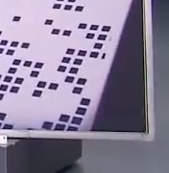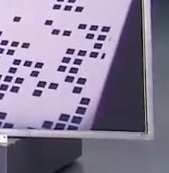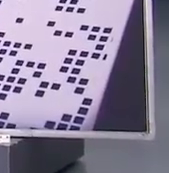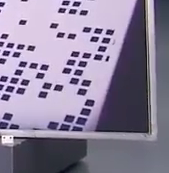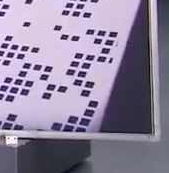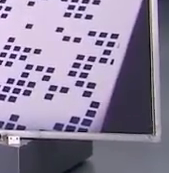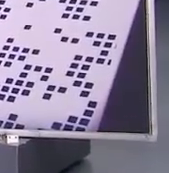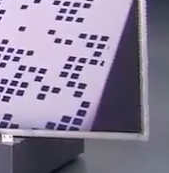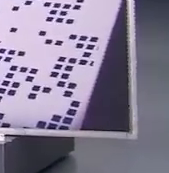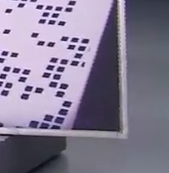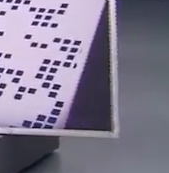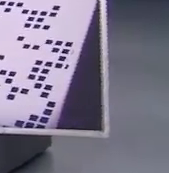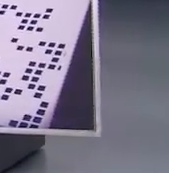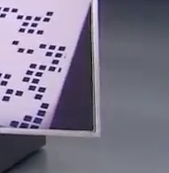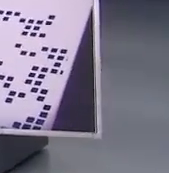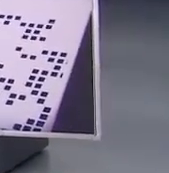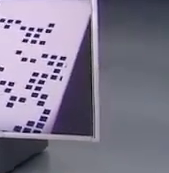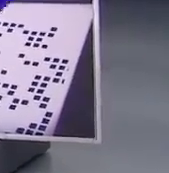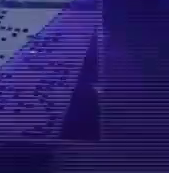Magbabalik pa ang Frontline Tonight.